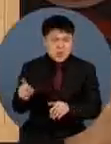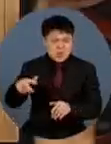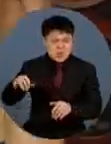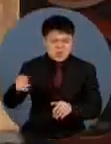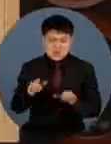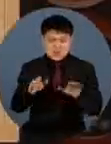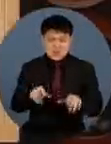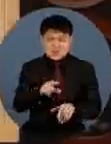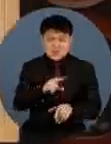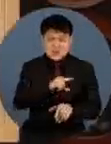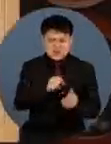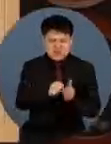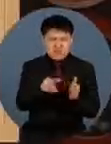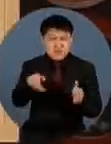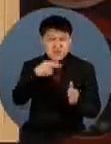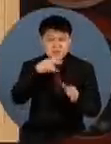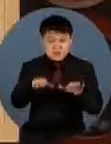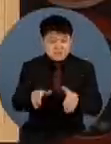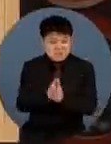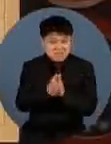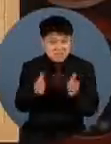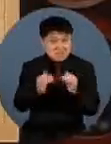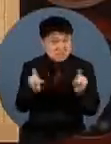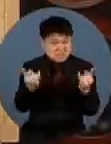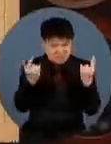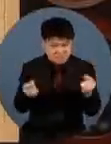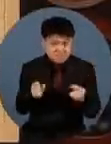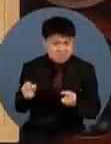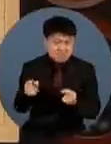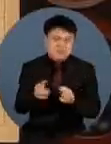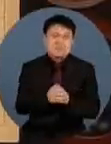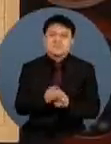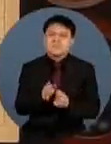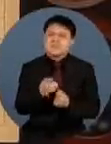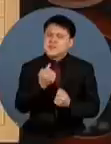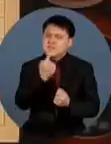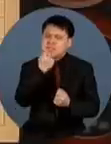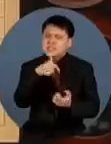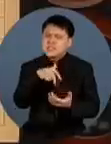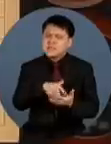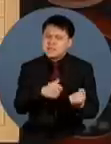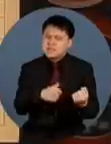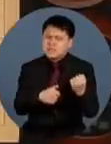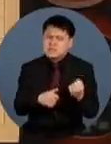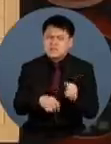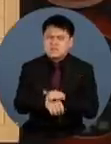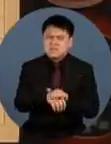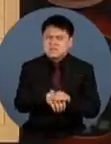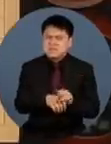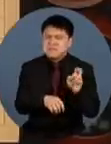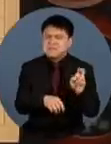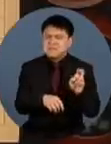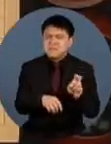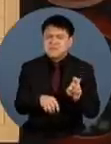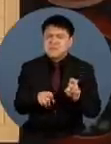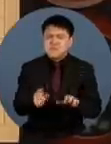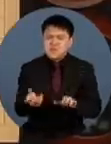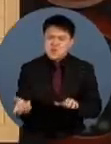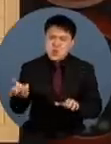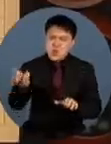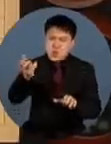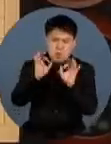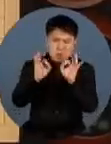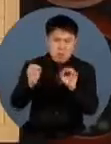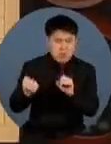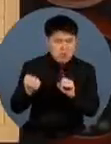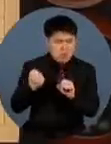들어봤죠. 네. 그러니까 이름으로 볼 때는 네, 백을 든 쪽이 훨씬 유리합니다만 여기까지 올라온 걸 보면 또